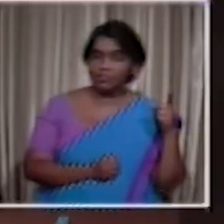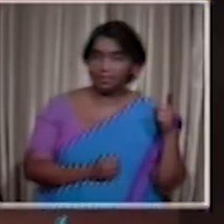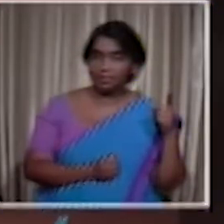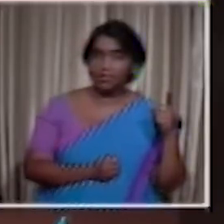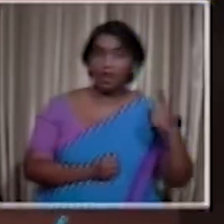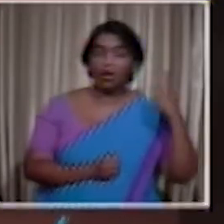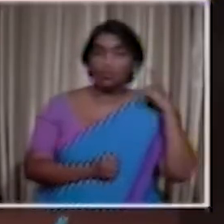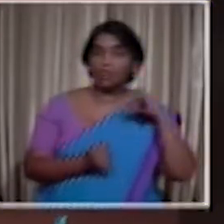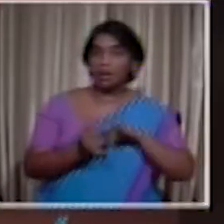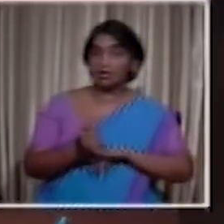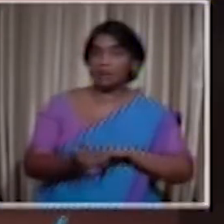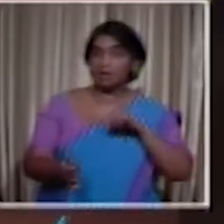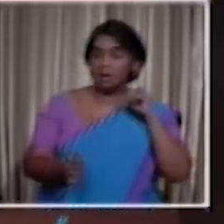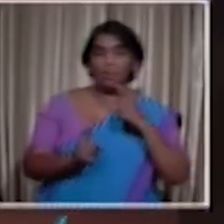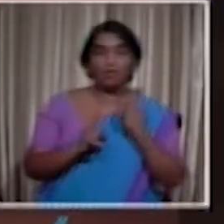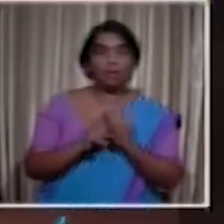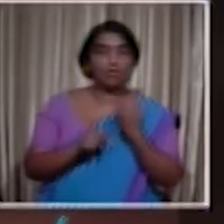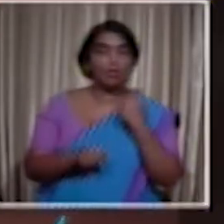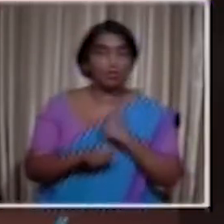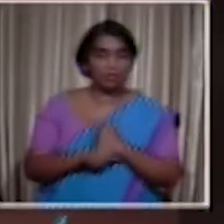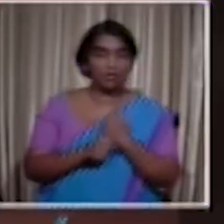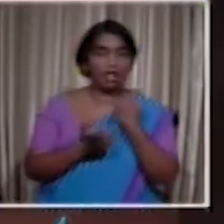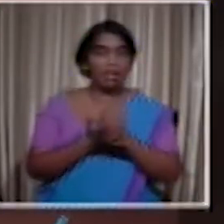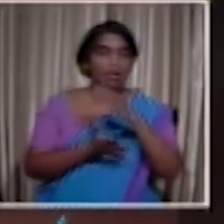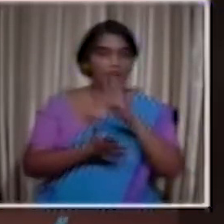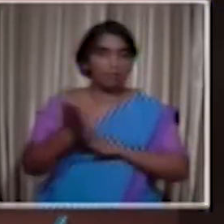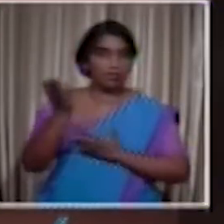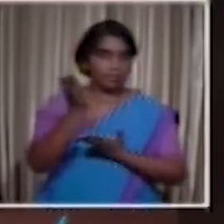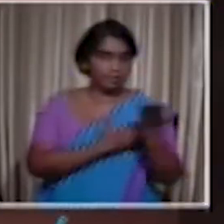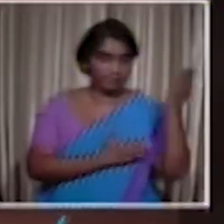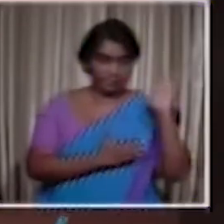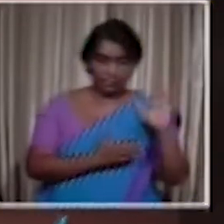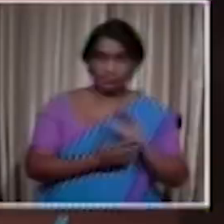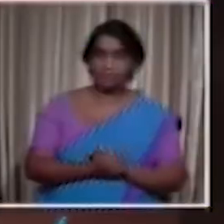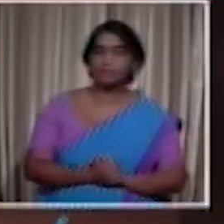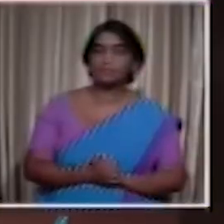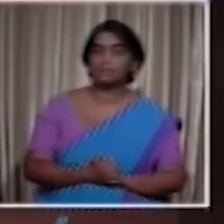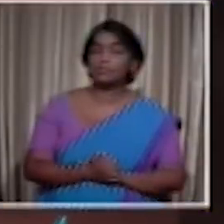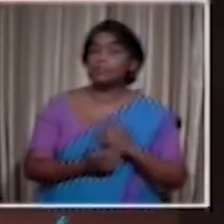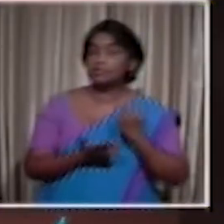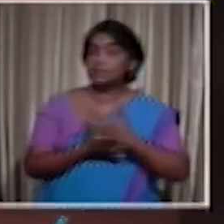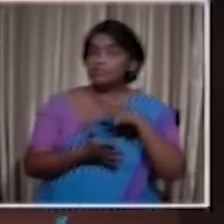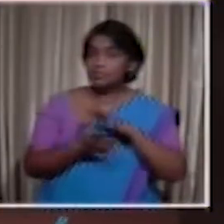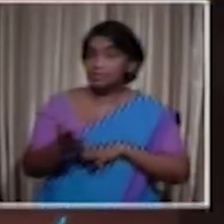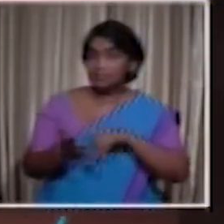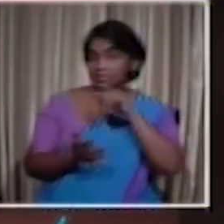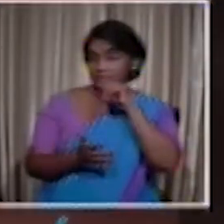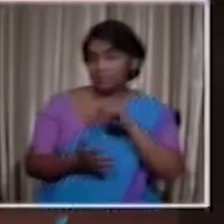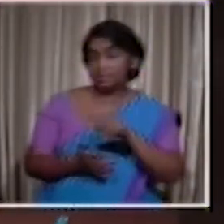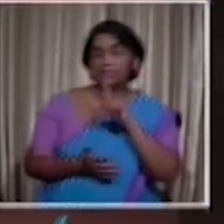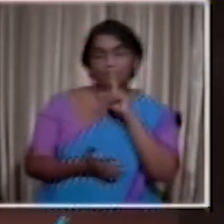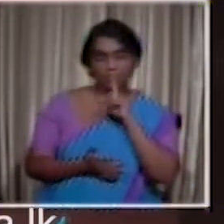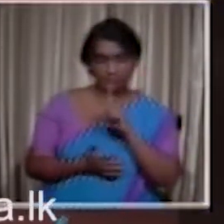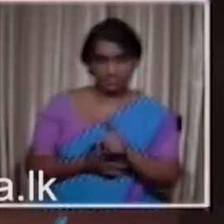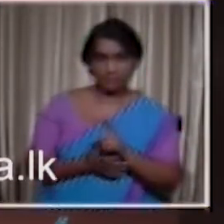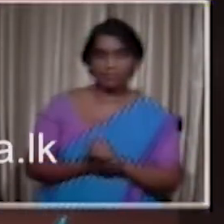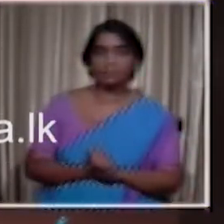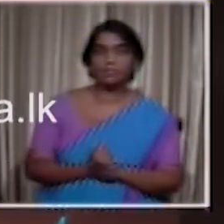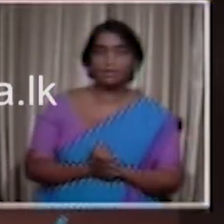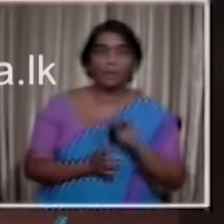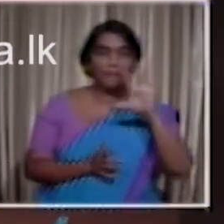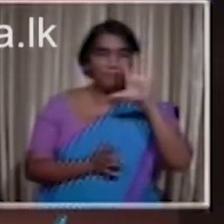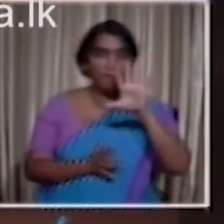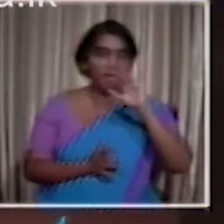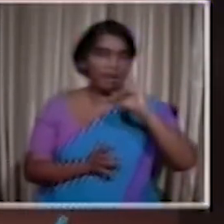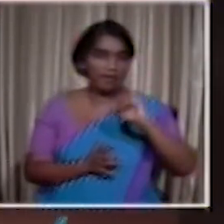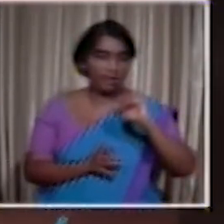ආරක්ෂක ලේකම්වරයාට කමල් ගුණරත්නට ලිපියක් යොමු කොට තිබෙනවා. ඒ ලිපිය නිශ්චිත ලෙස පැහැදිලි කොට තිබෙනවා 5-6